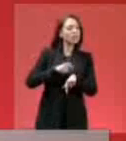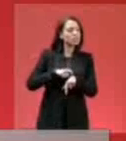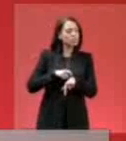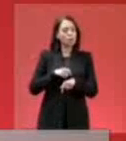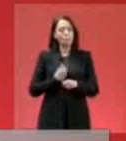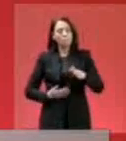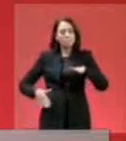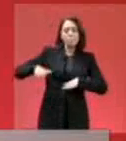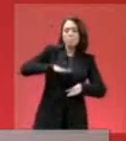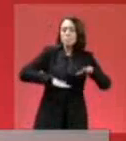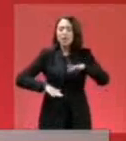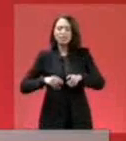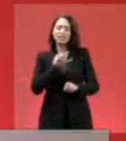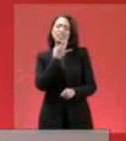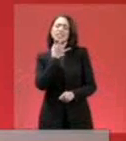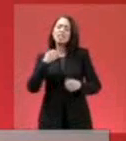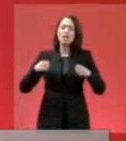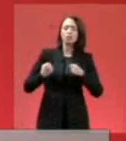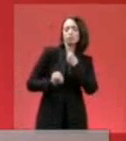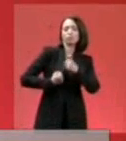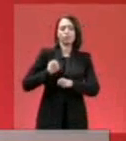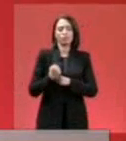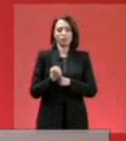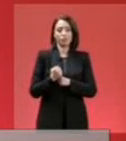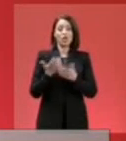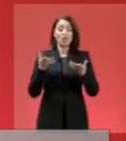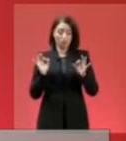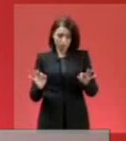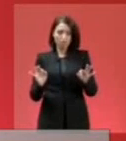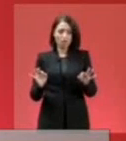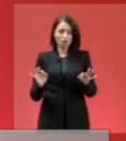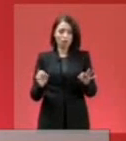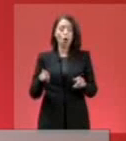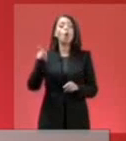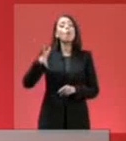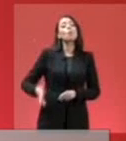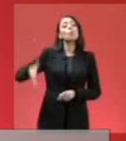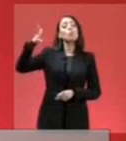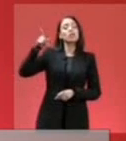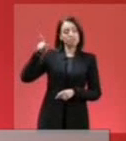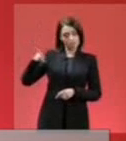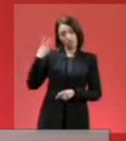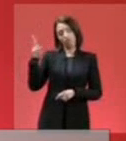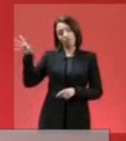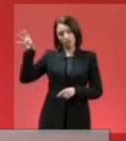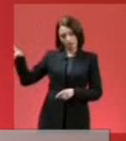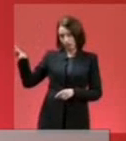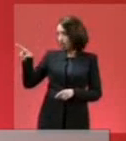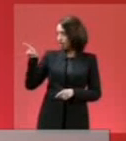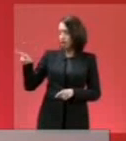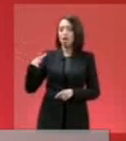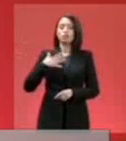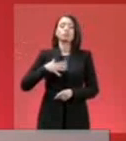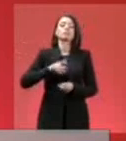τα εμποδίσουν όλα αυτά. Και βεβαίως ο κύριος Μητσοτάκης και η αντιπολίτευση που μιλά σήμερα για